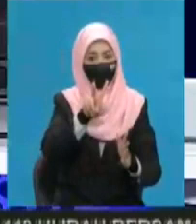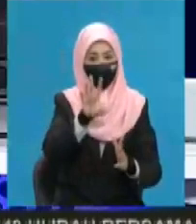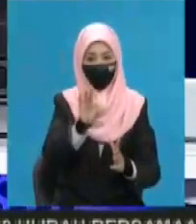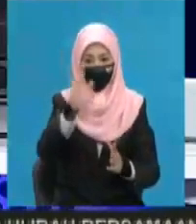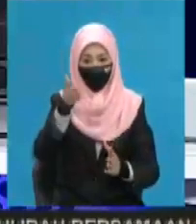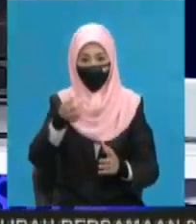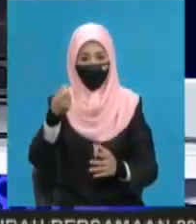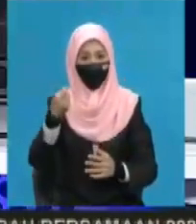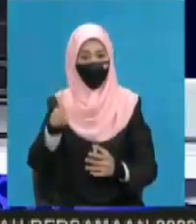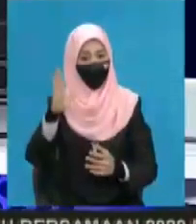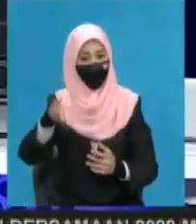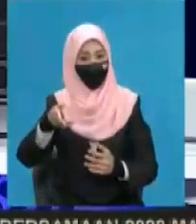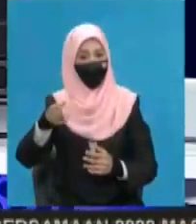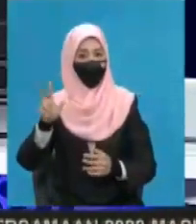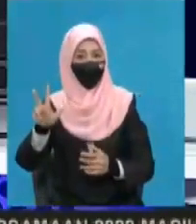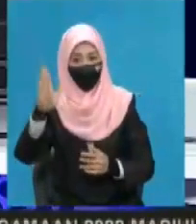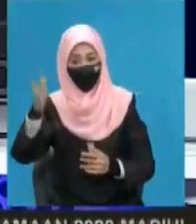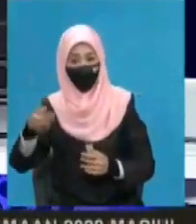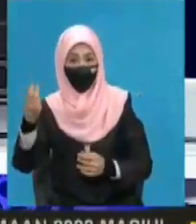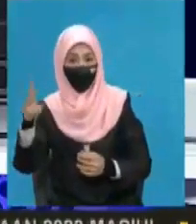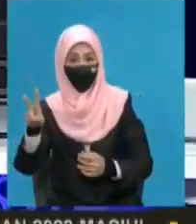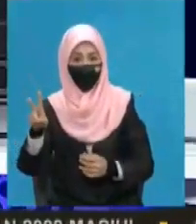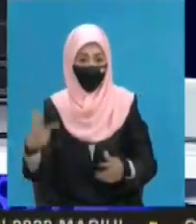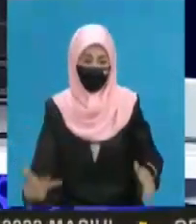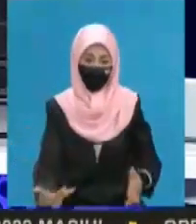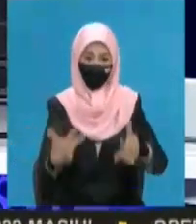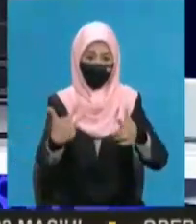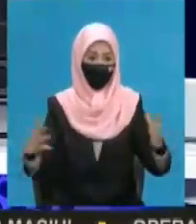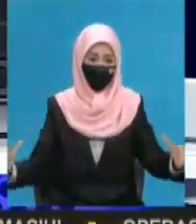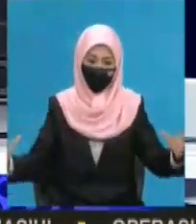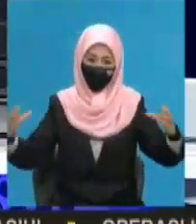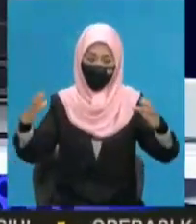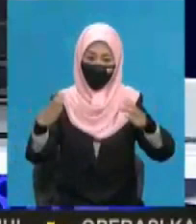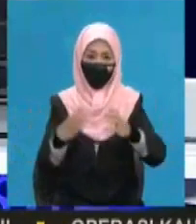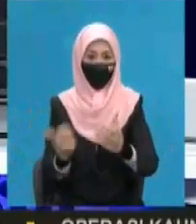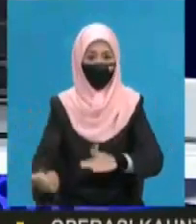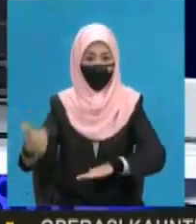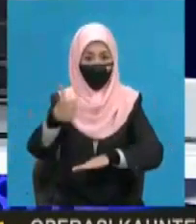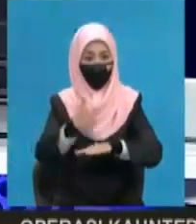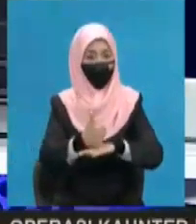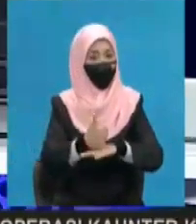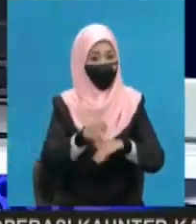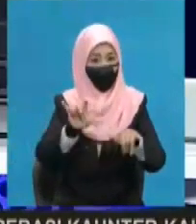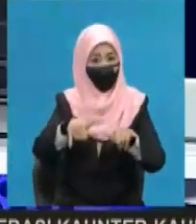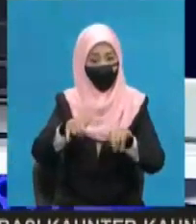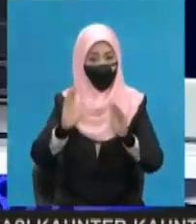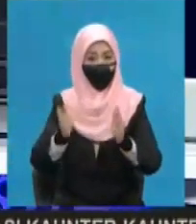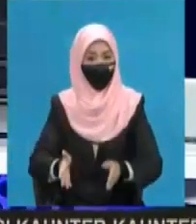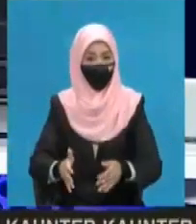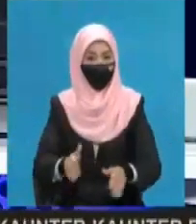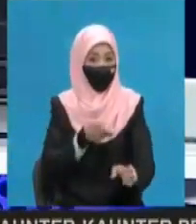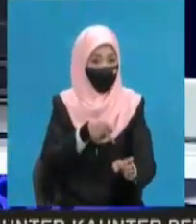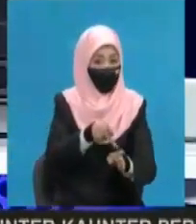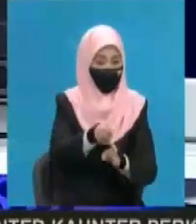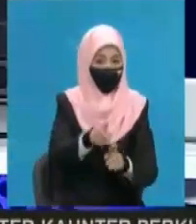sehingga 3design bahini sedang akan diadakan secara Maya dan menghimpunkan badan-badan kejuruteraan profesional dari Hasian